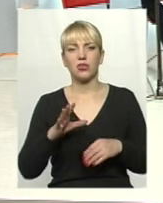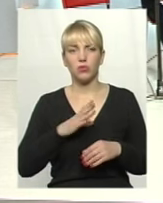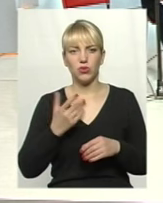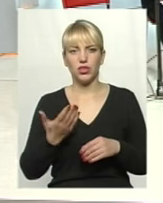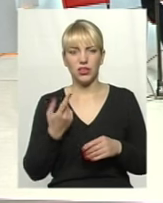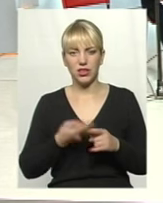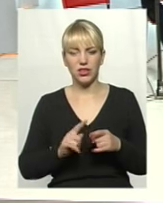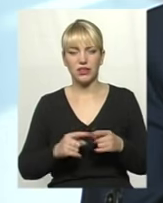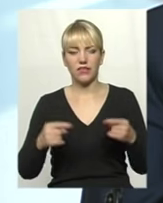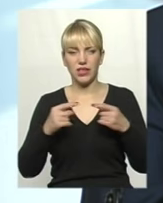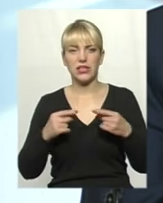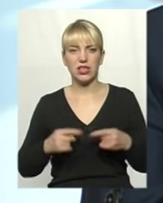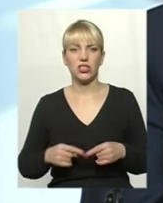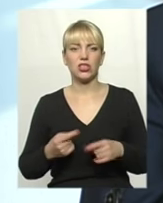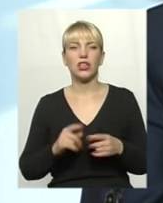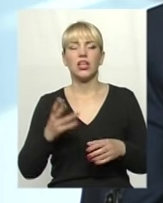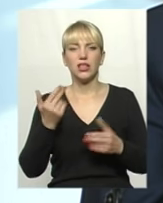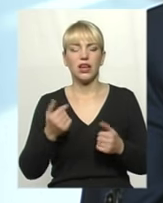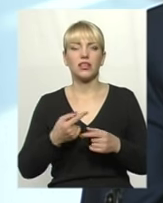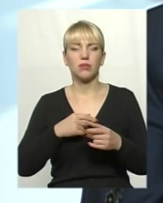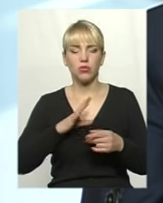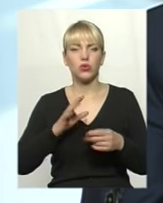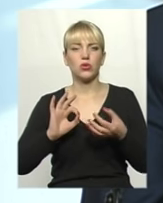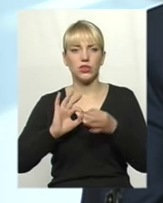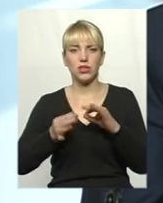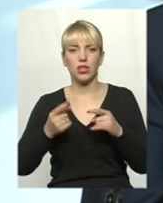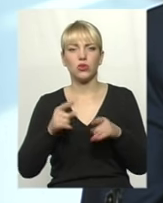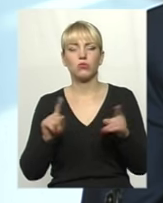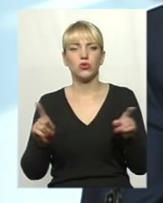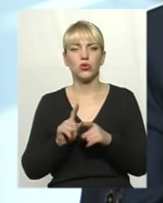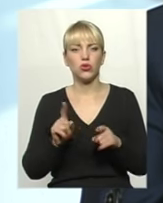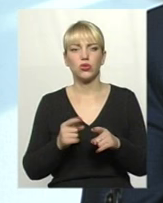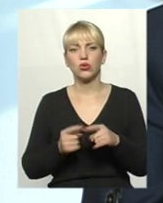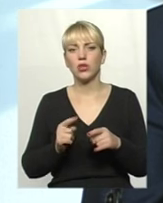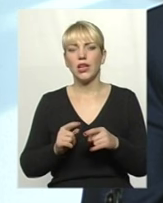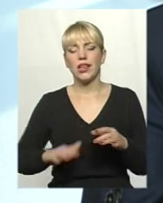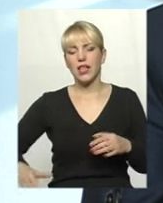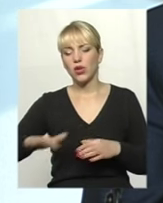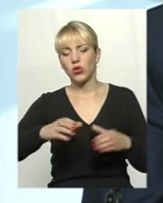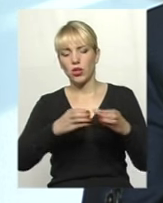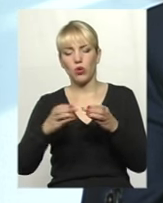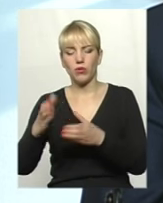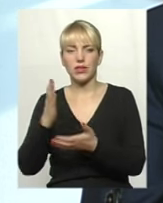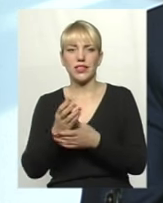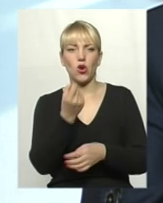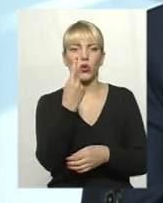Повірте, було дуже складно, тому що в територіальній громаді знаходиться 11